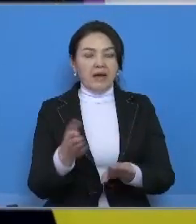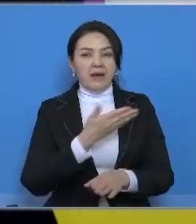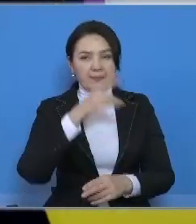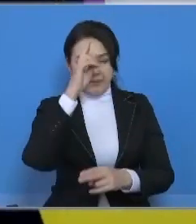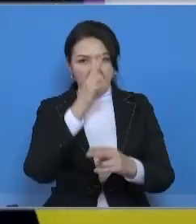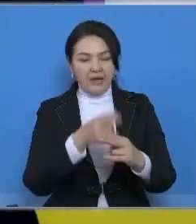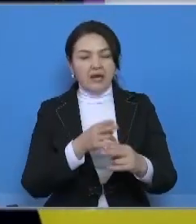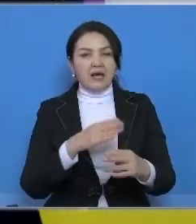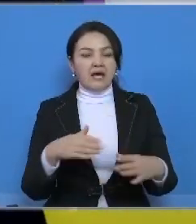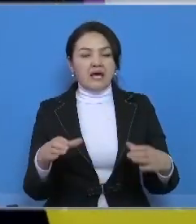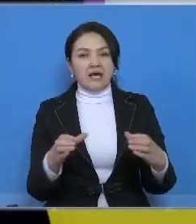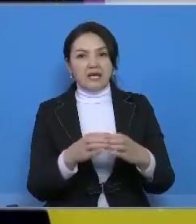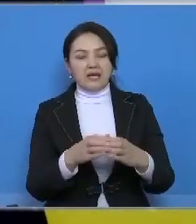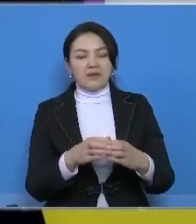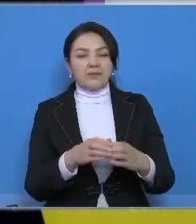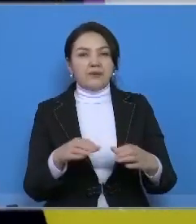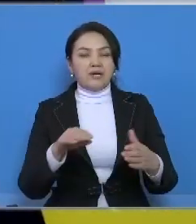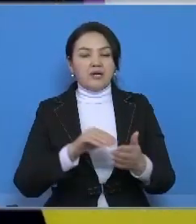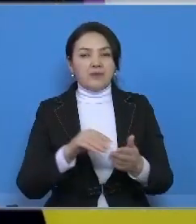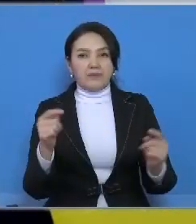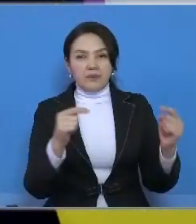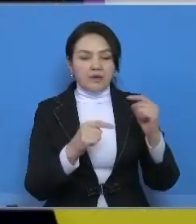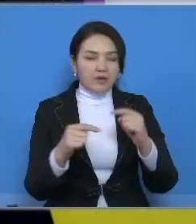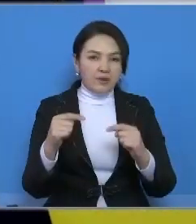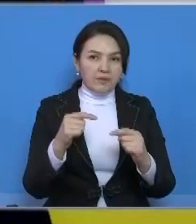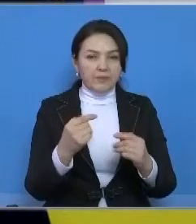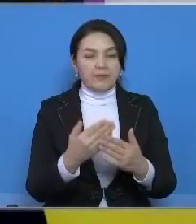іні буындарының сабақтастығы сияқты біз бір-бірімізбен